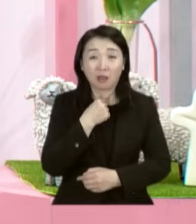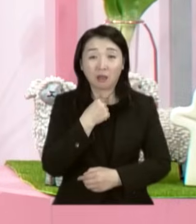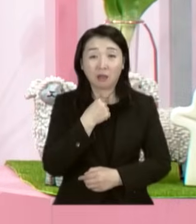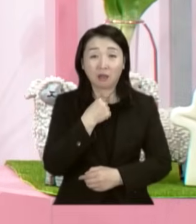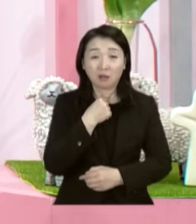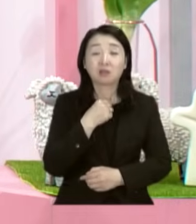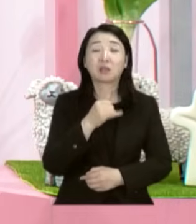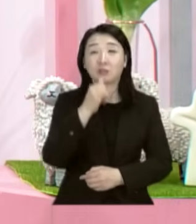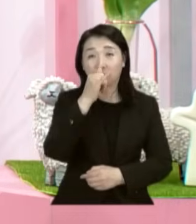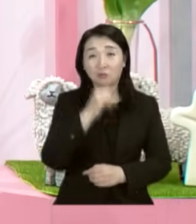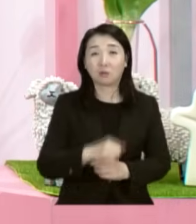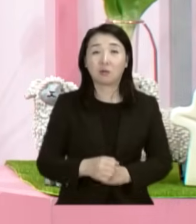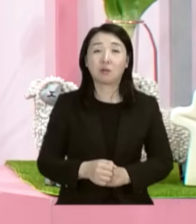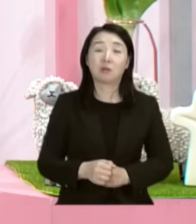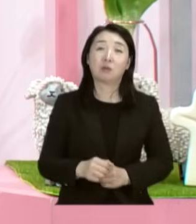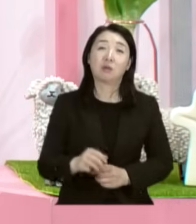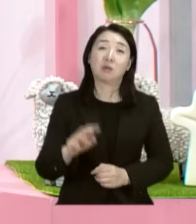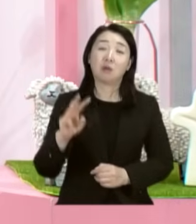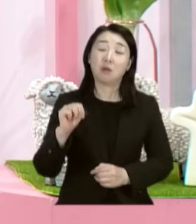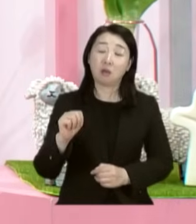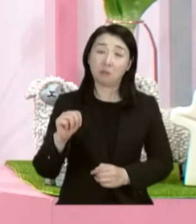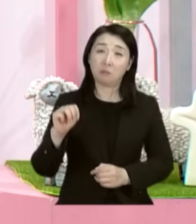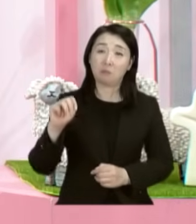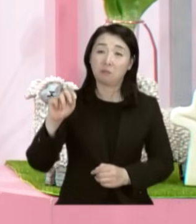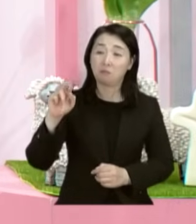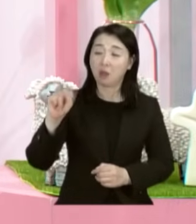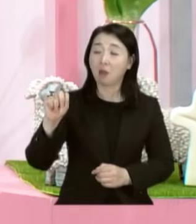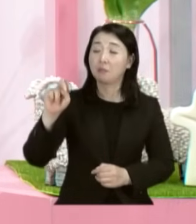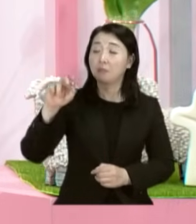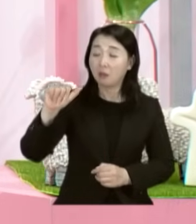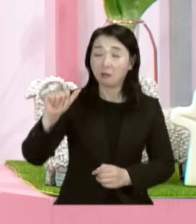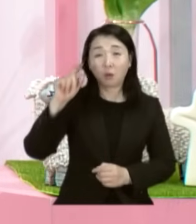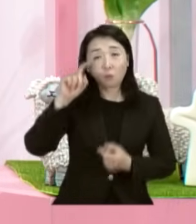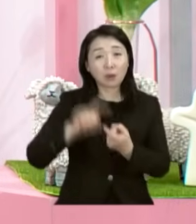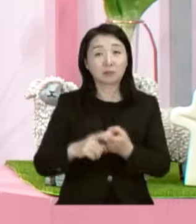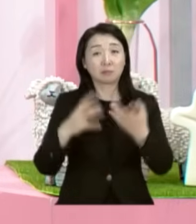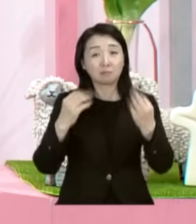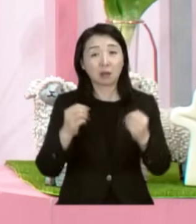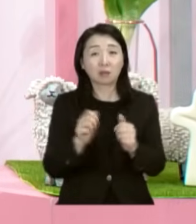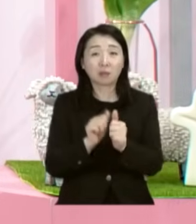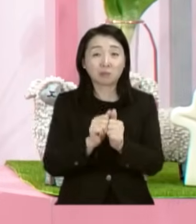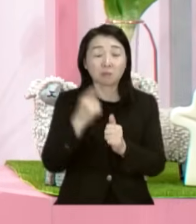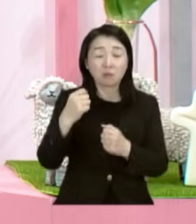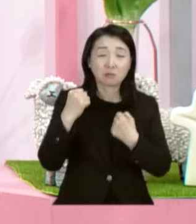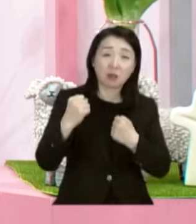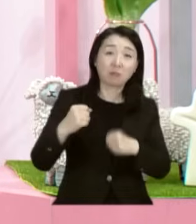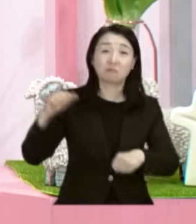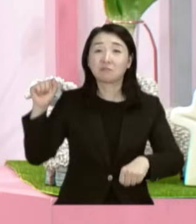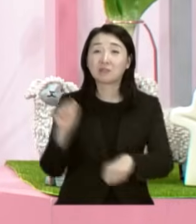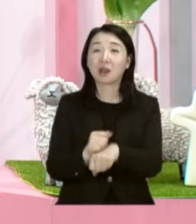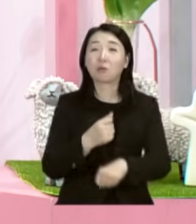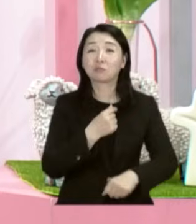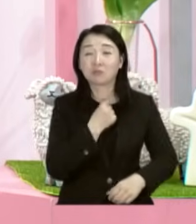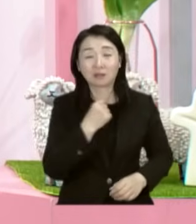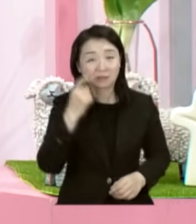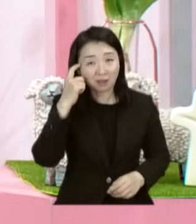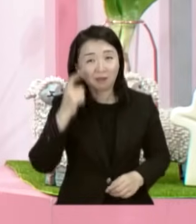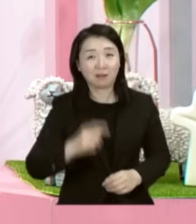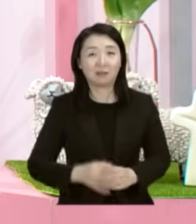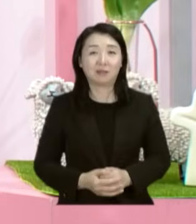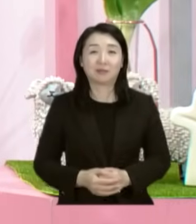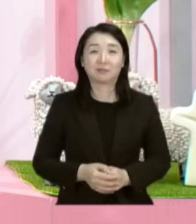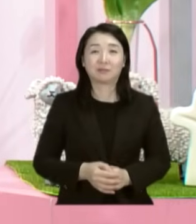격이죠는 mma 대해 관심을 갖게 됐어요 아 나도 그 남자라면 좀 이런 본능이 있거든요 아 나도 저런 거 몸싸 해보고